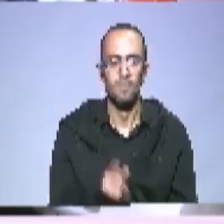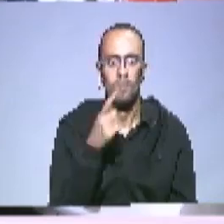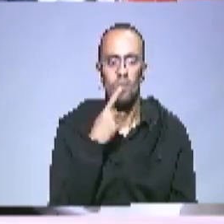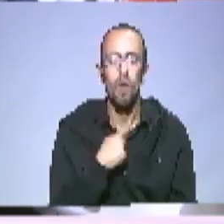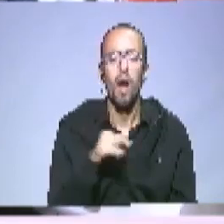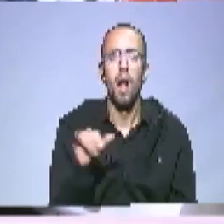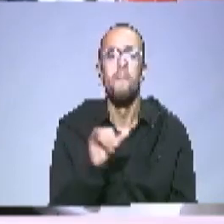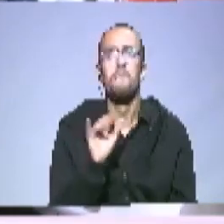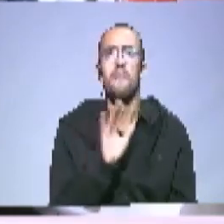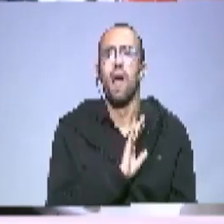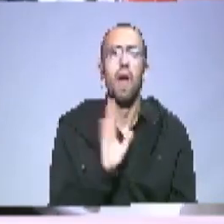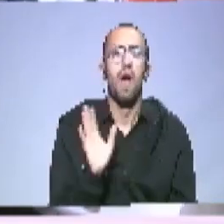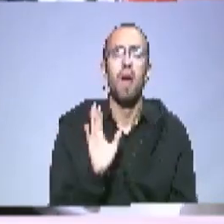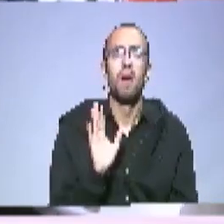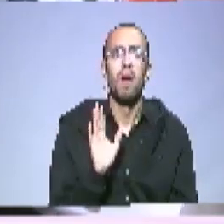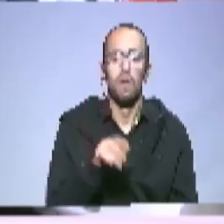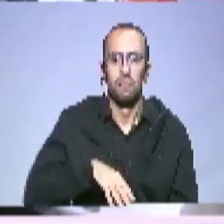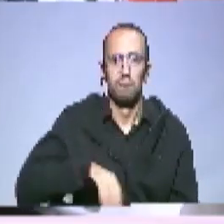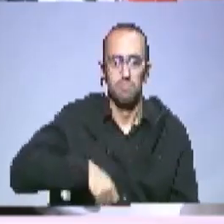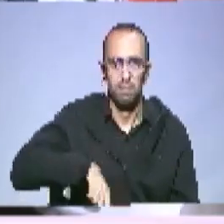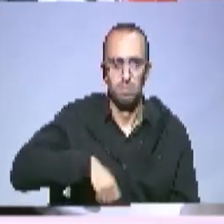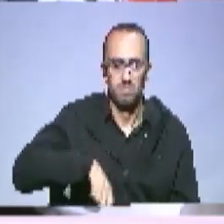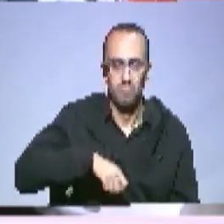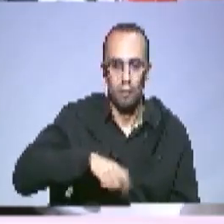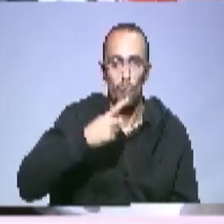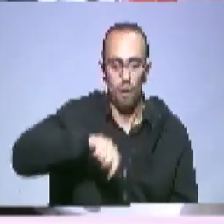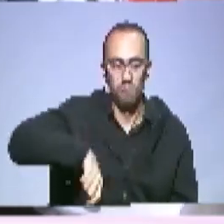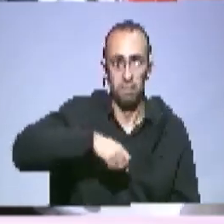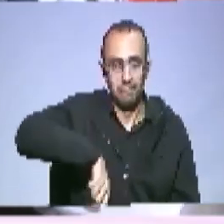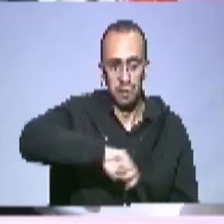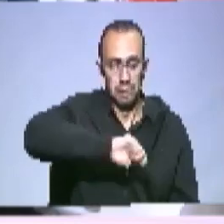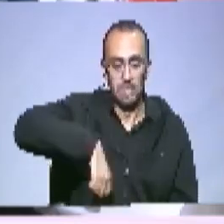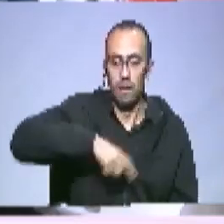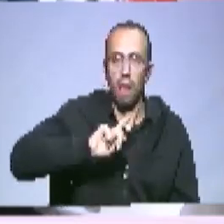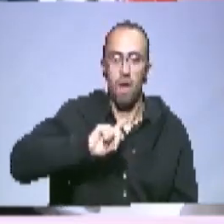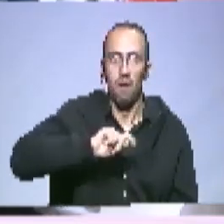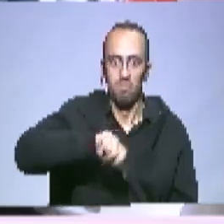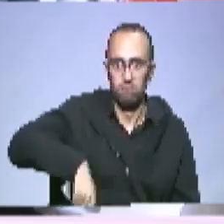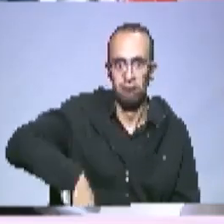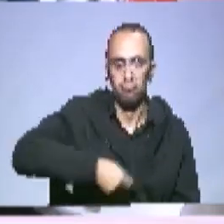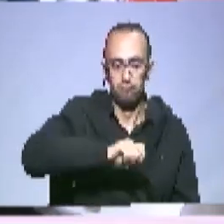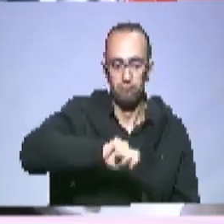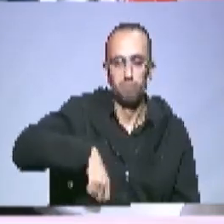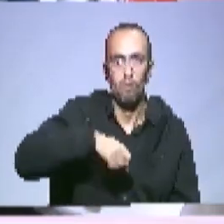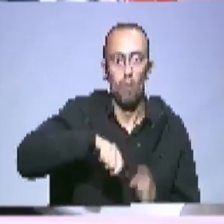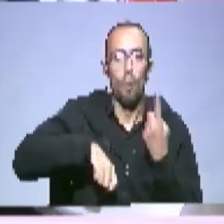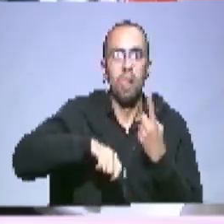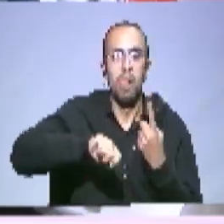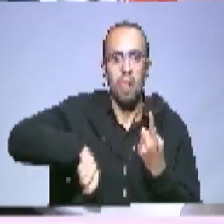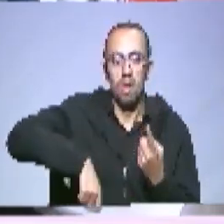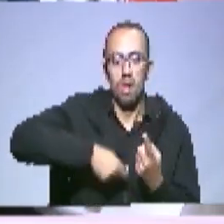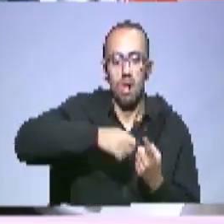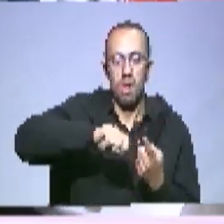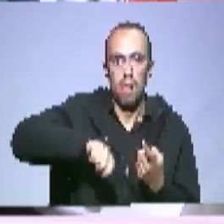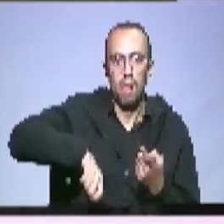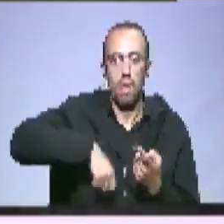بس بنضرب الكيكة في اتجاه واحد كده بالمضرب من تحت لفوق كده، مش بنعجن